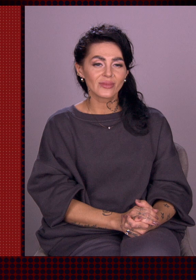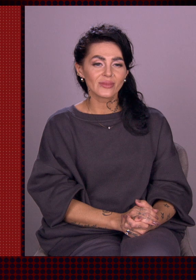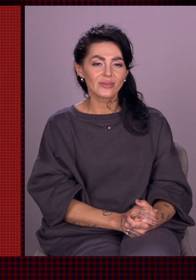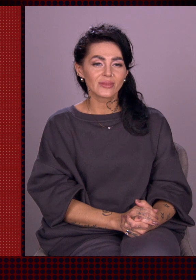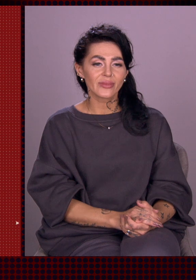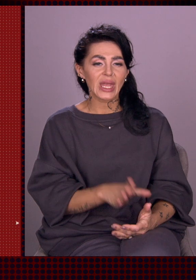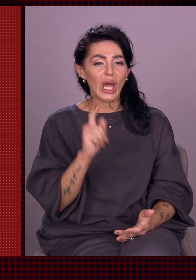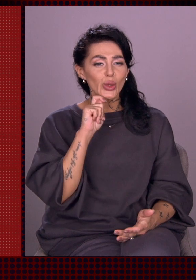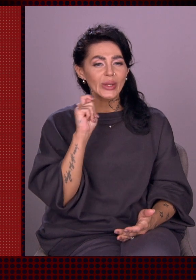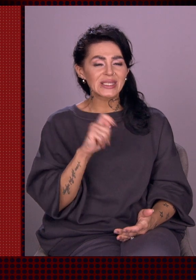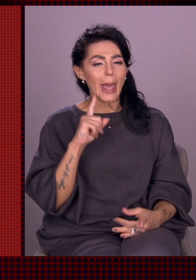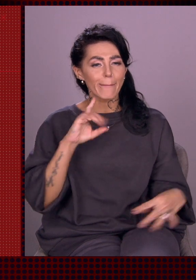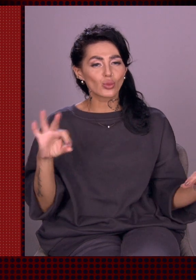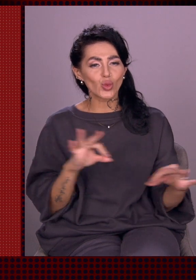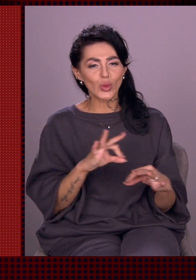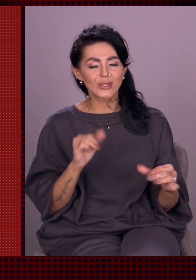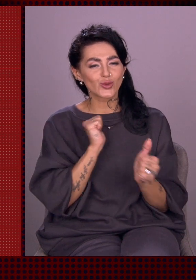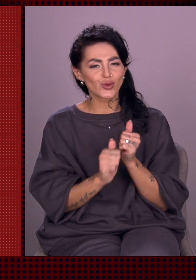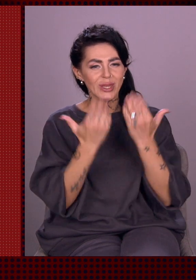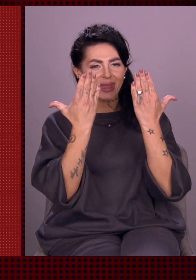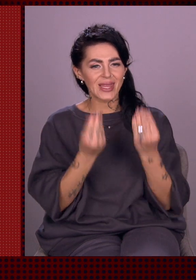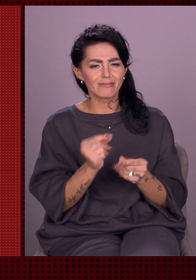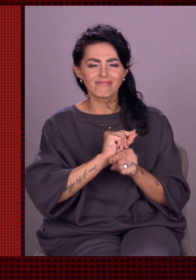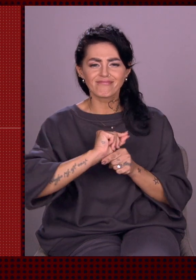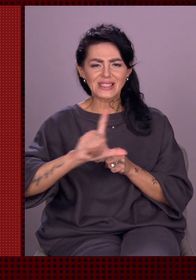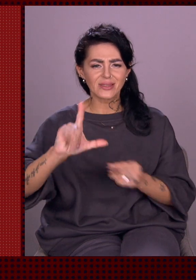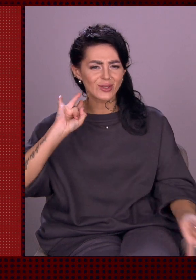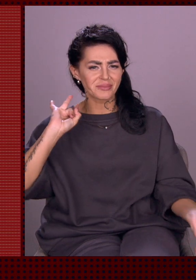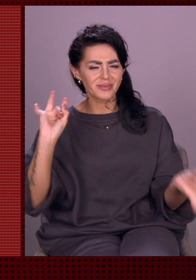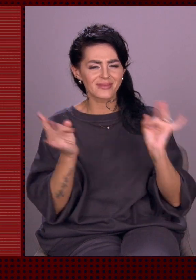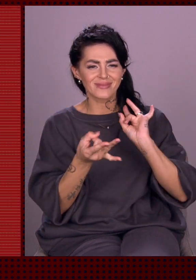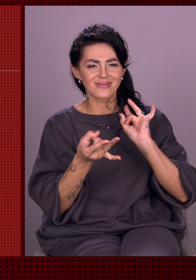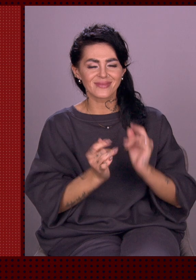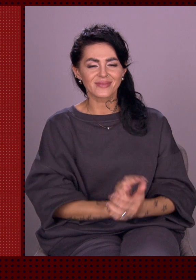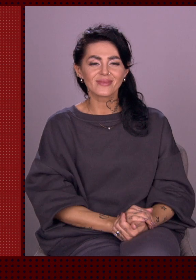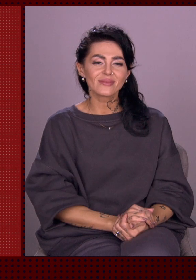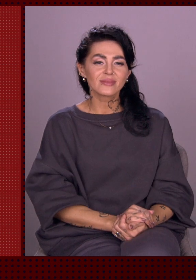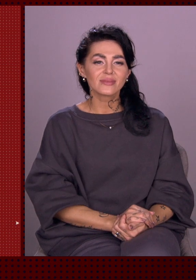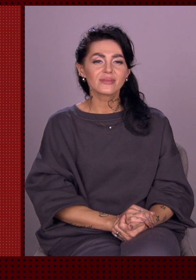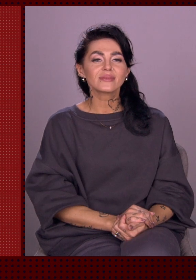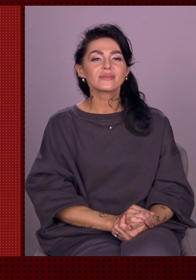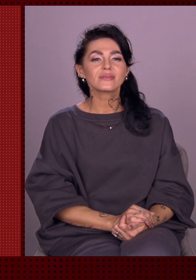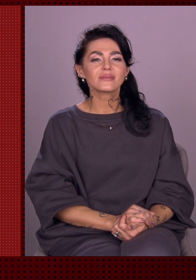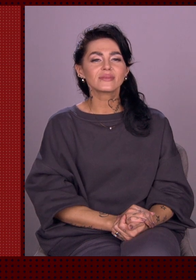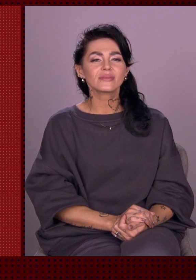А українська музика щодня набирає стрімкої популярності.